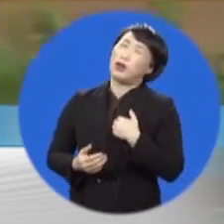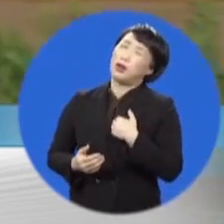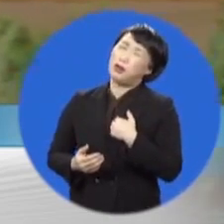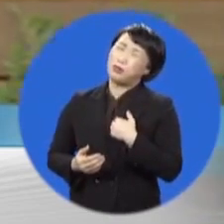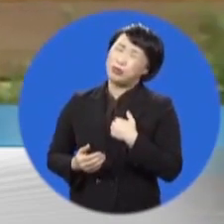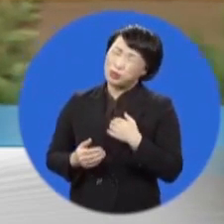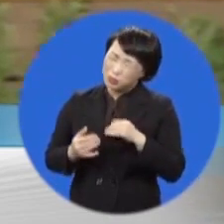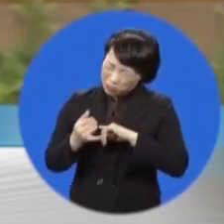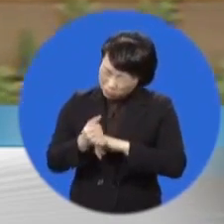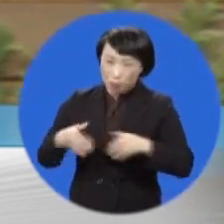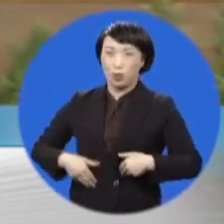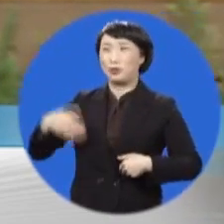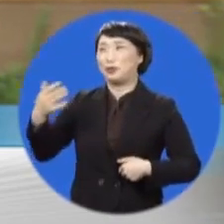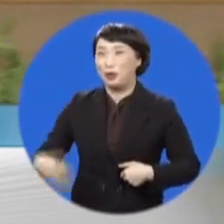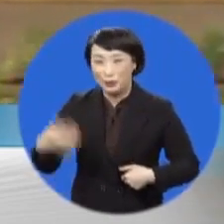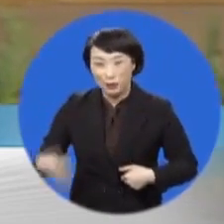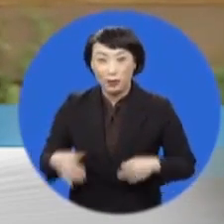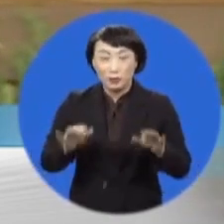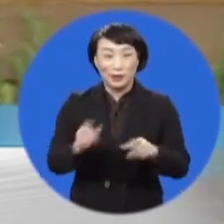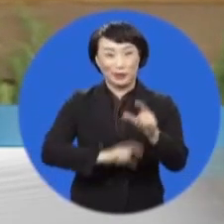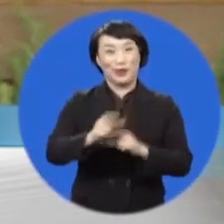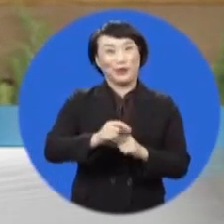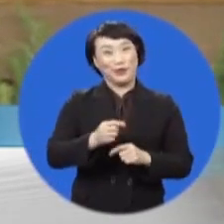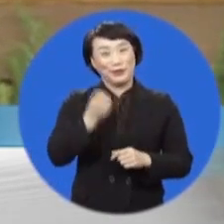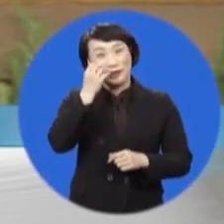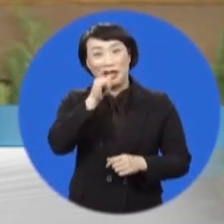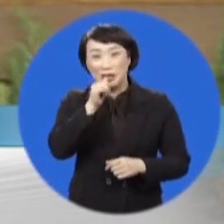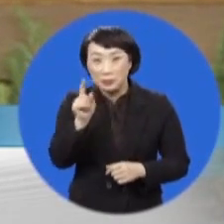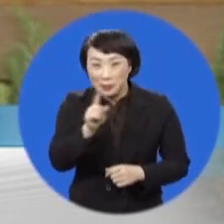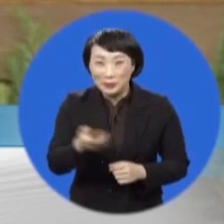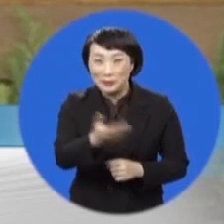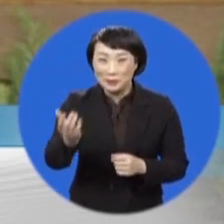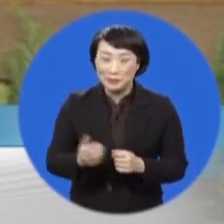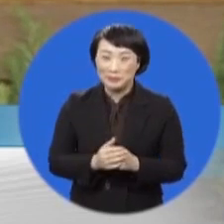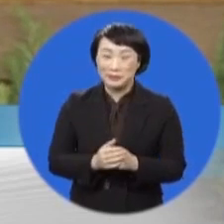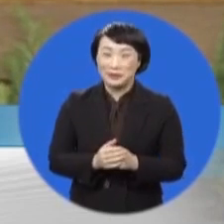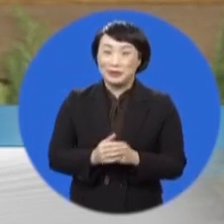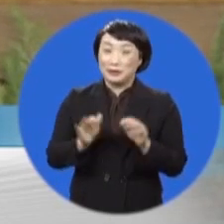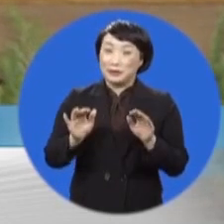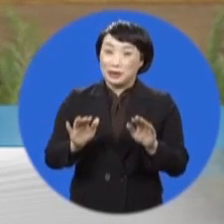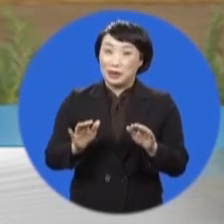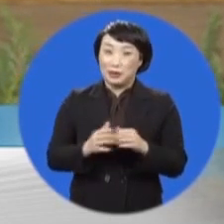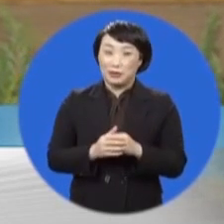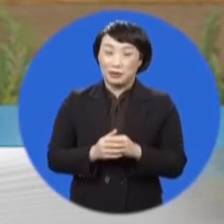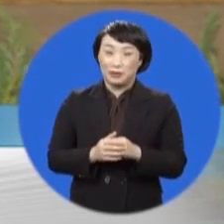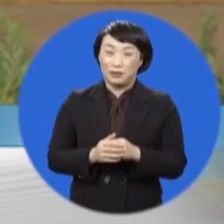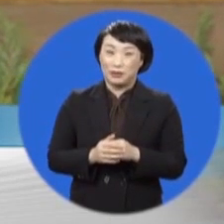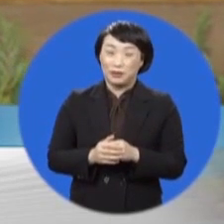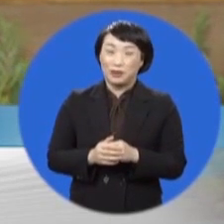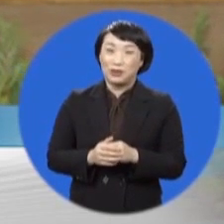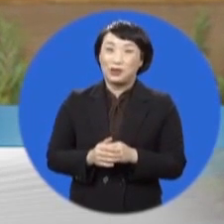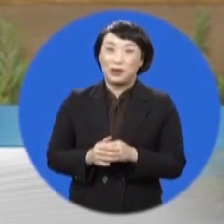참 대단하 밑에 당의 근데 더 대단한 것이 무엇이냐 토기의 아 자기야